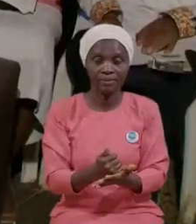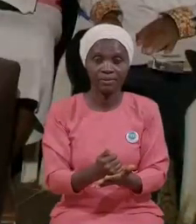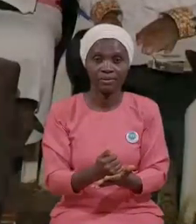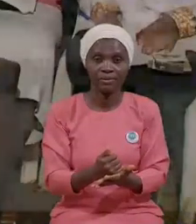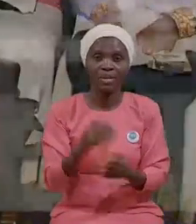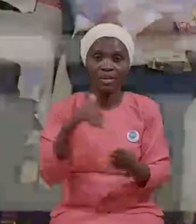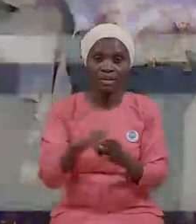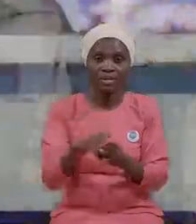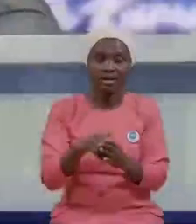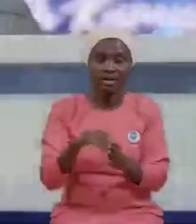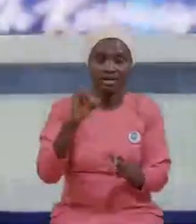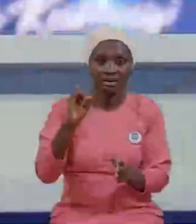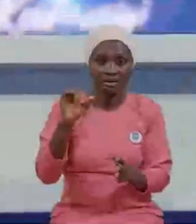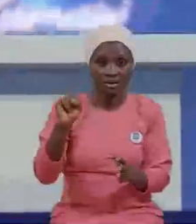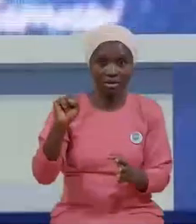Ésaïe